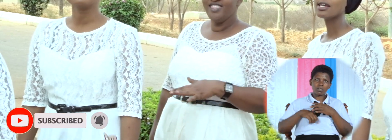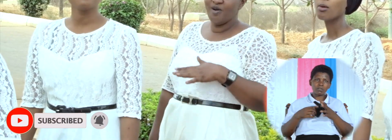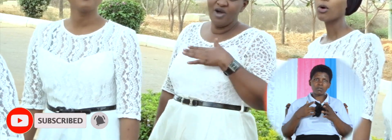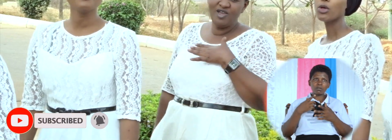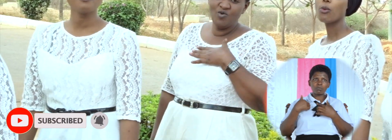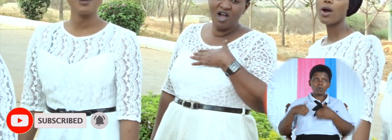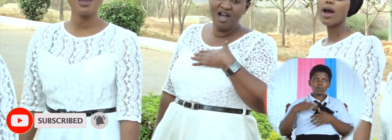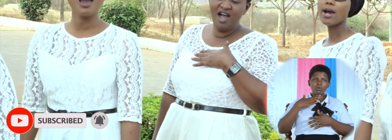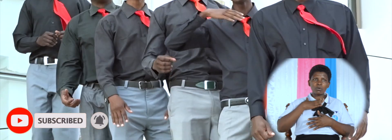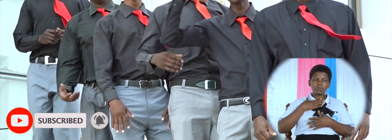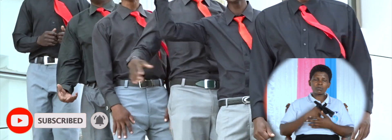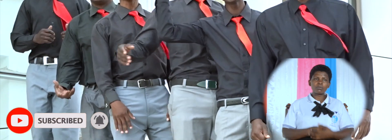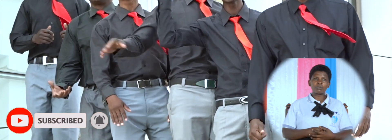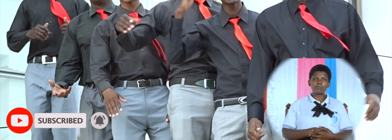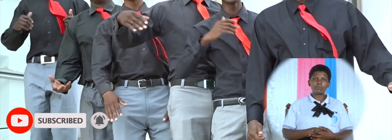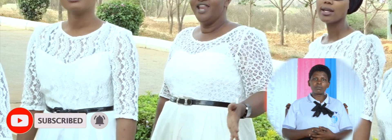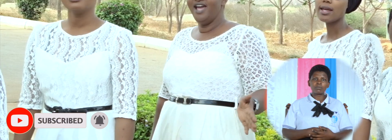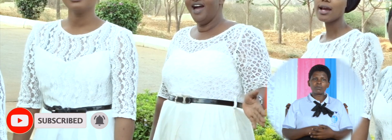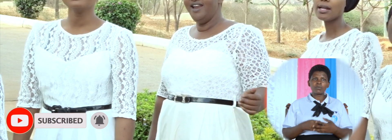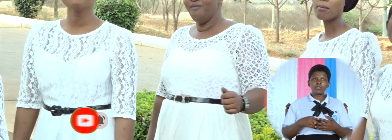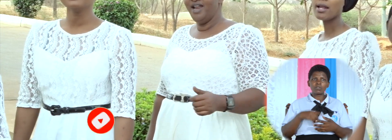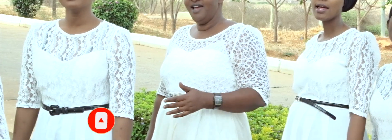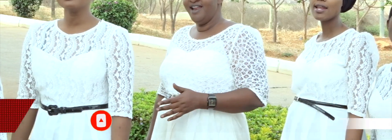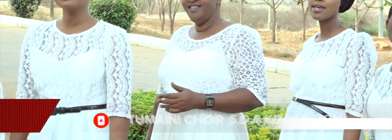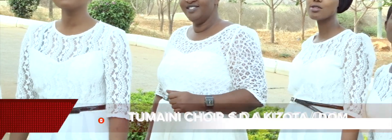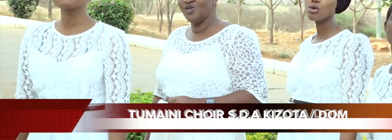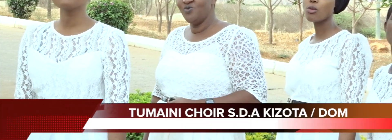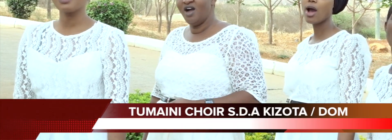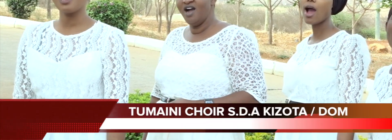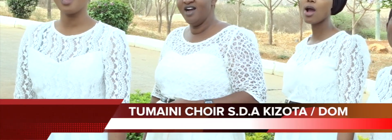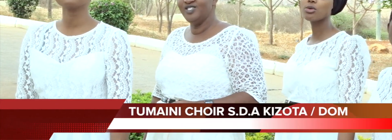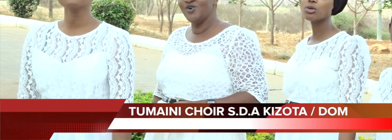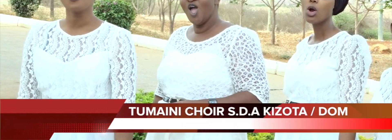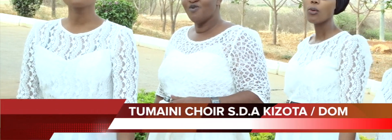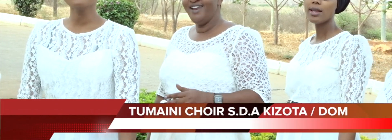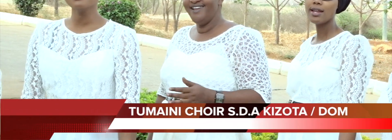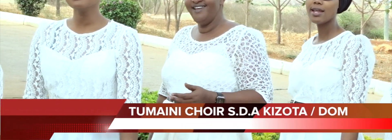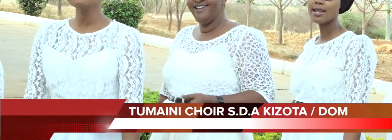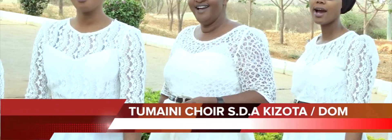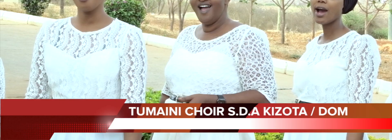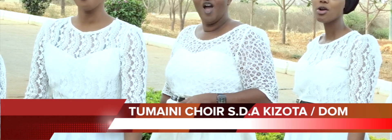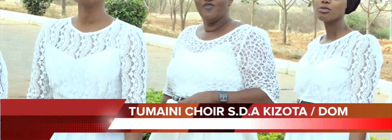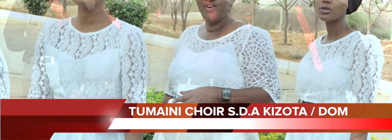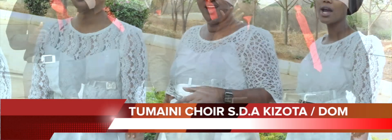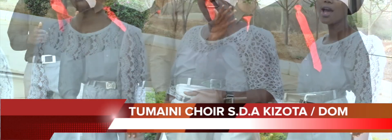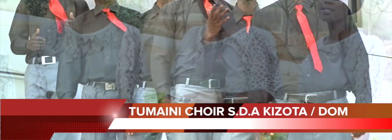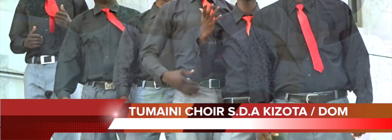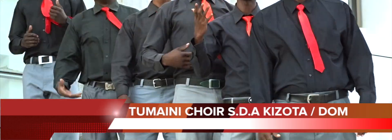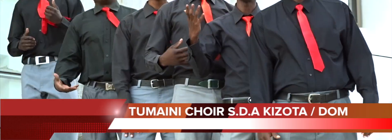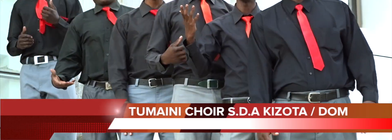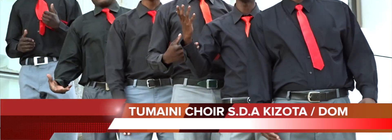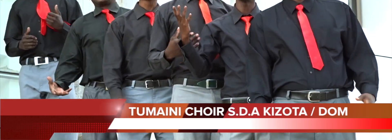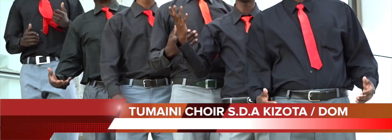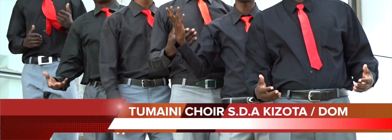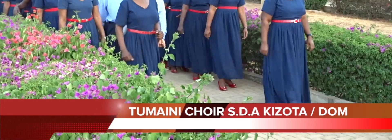yunani ya moyo wangu niyote ni hana manena Yesu wangu kwa nini na furaha